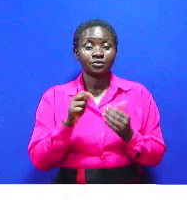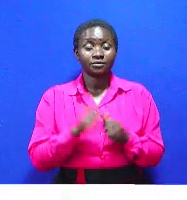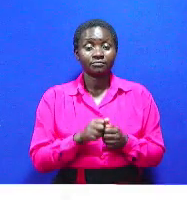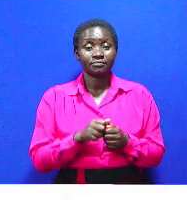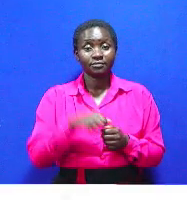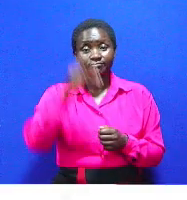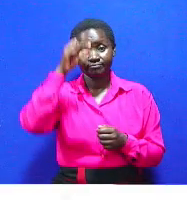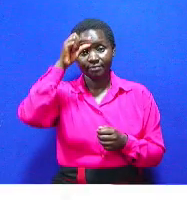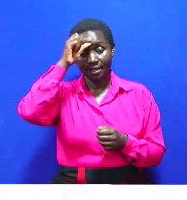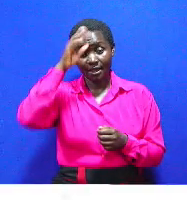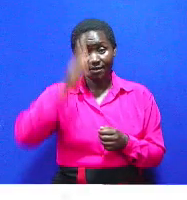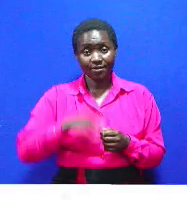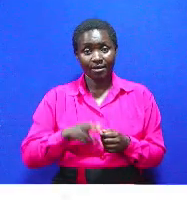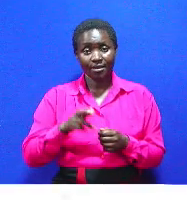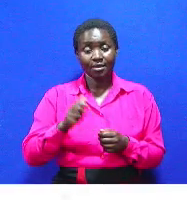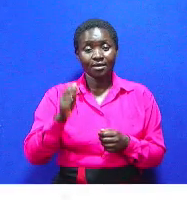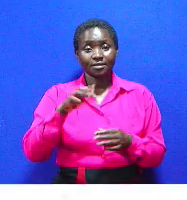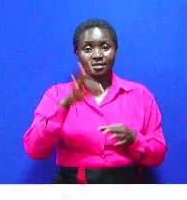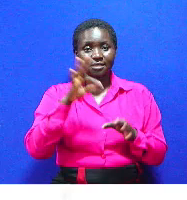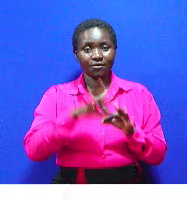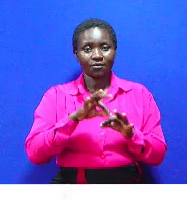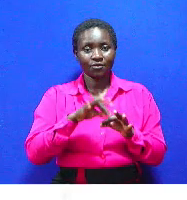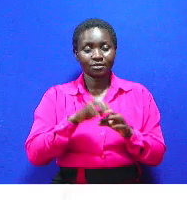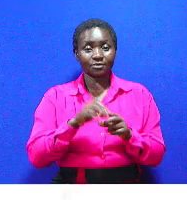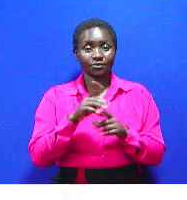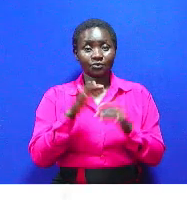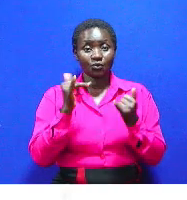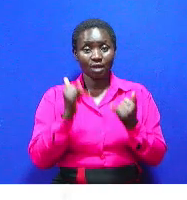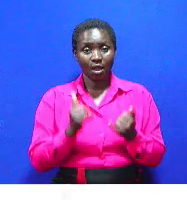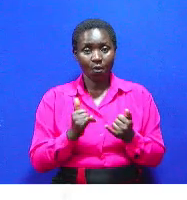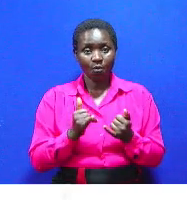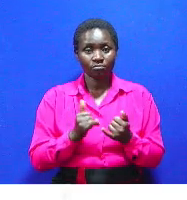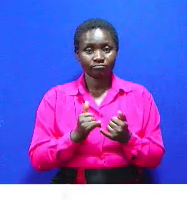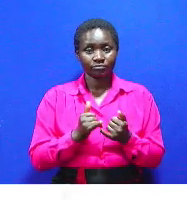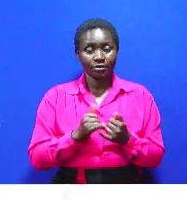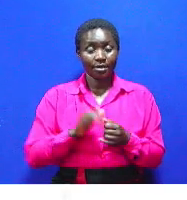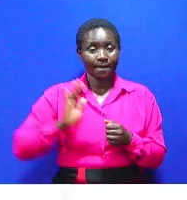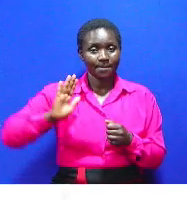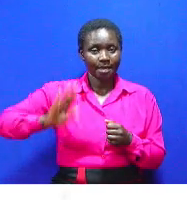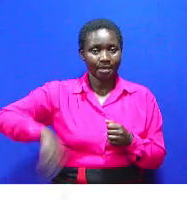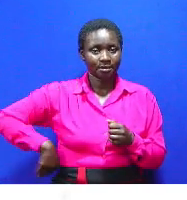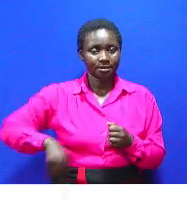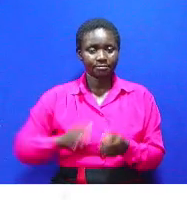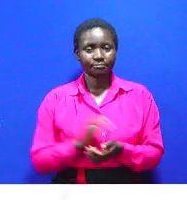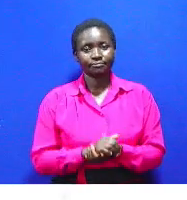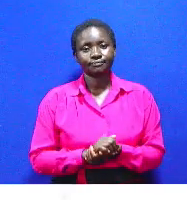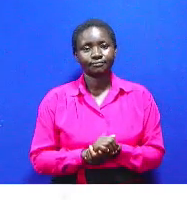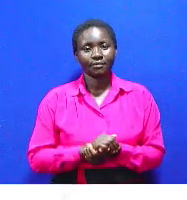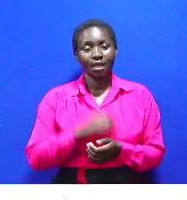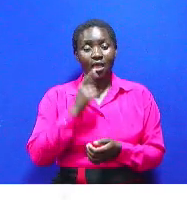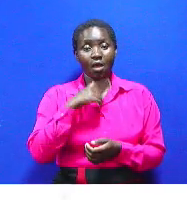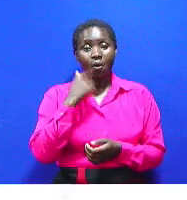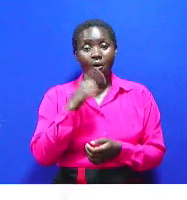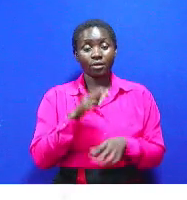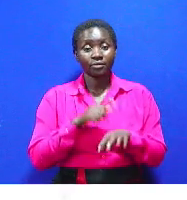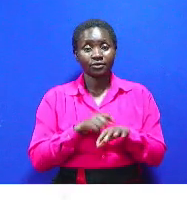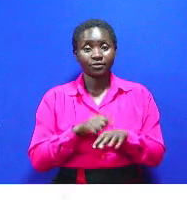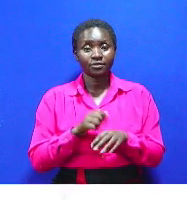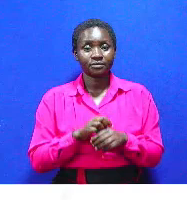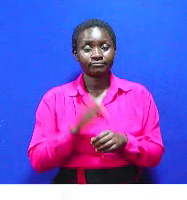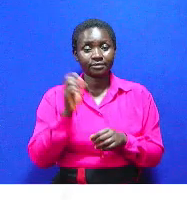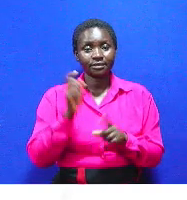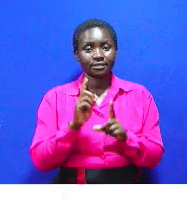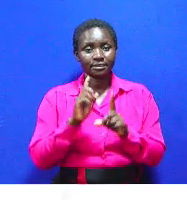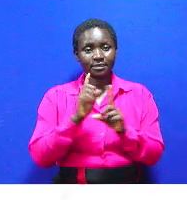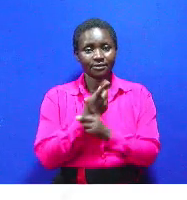chikura na ende bakabono iga no tori magega yaye abega ruri ba chire ba ko ruchi constituency